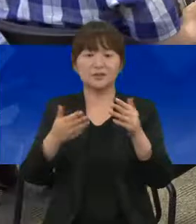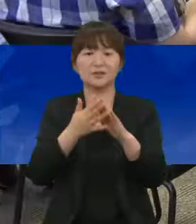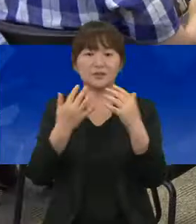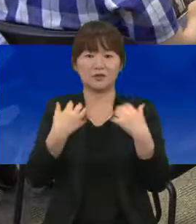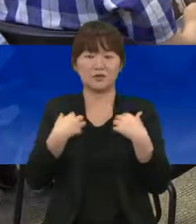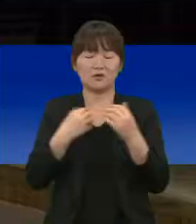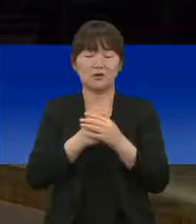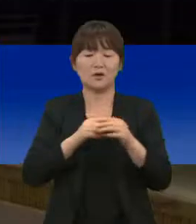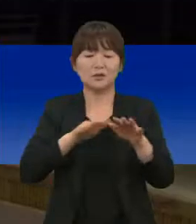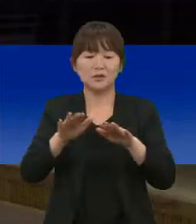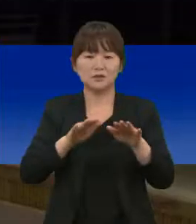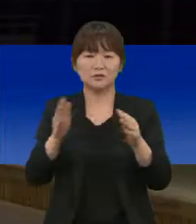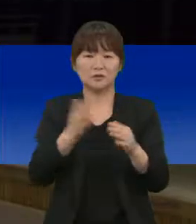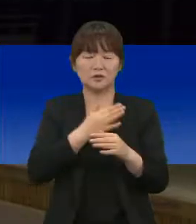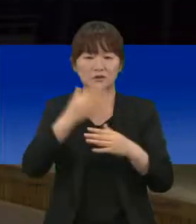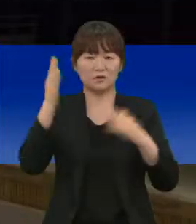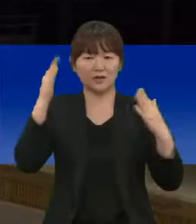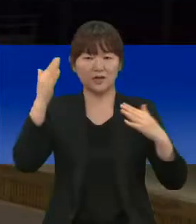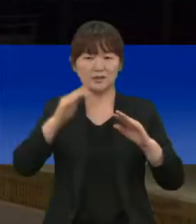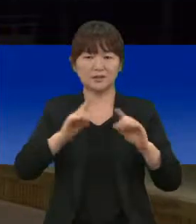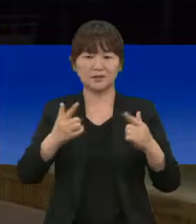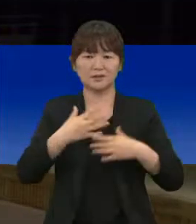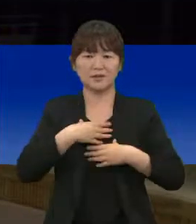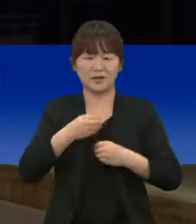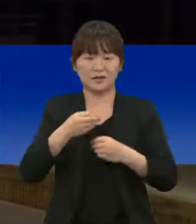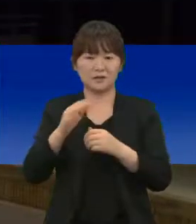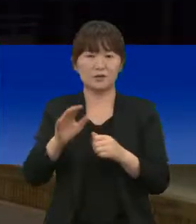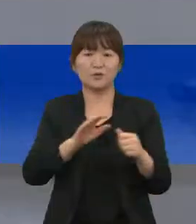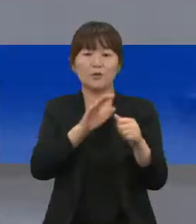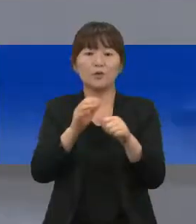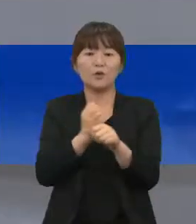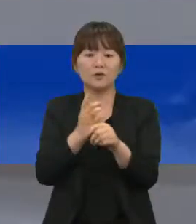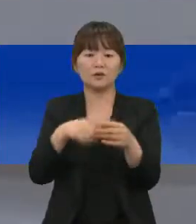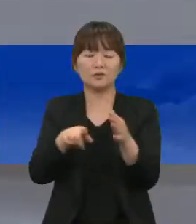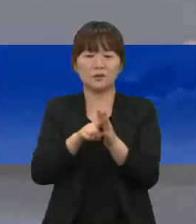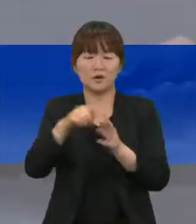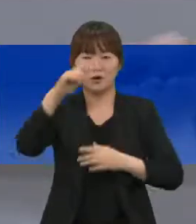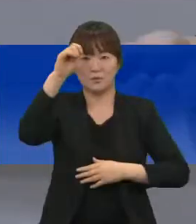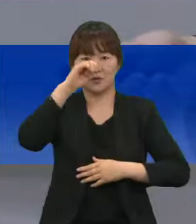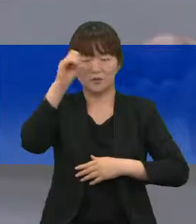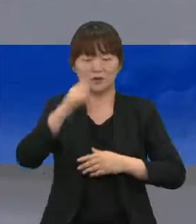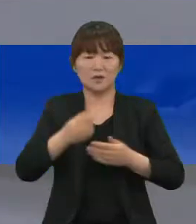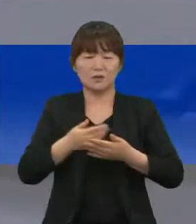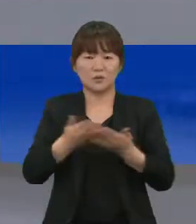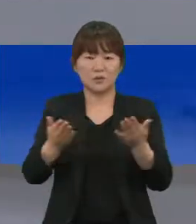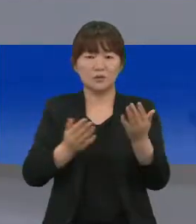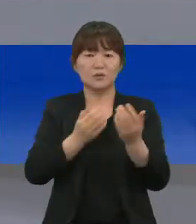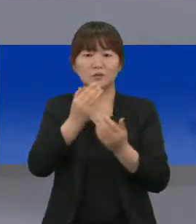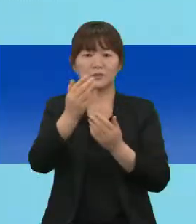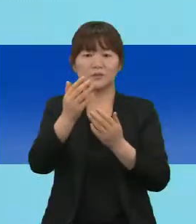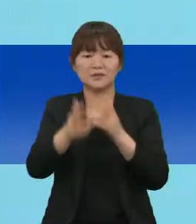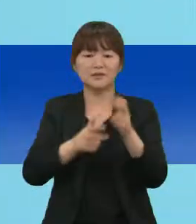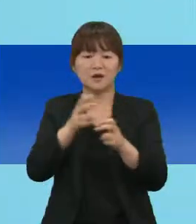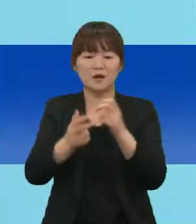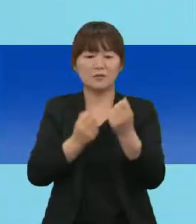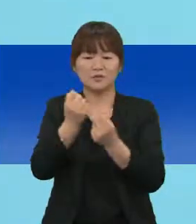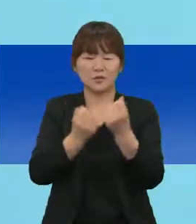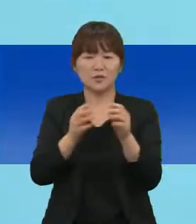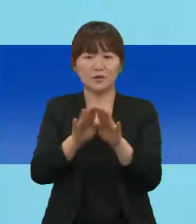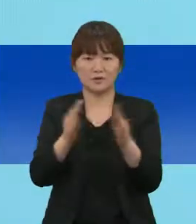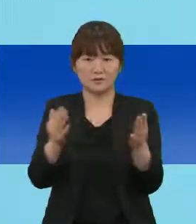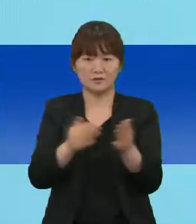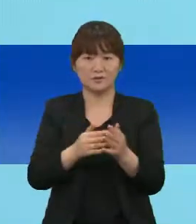포항시는 8월 27일 시청에서 지진으로부터 학생들을 안전하게 보호하기 위한 지진 안전모 보급 사업 설명회를